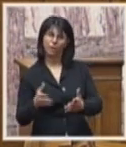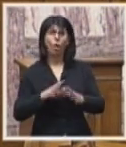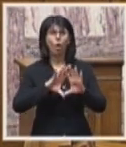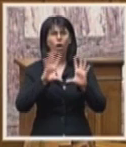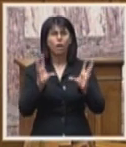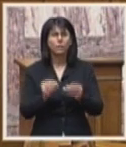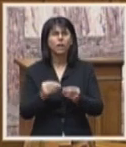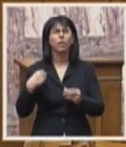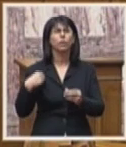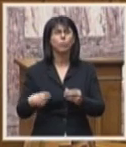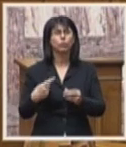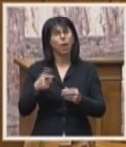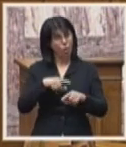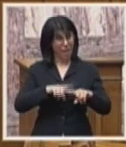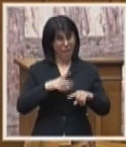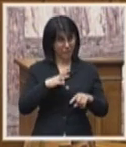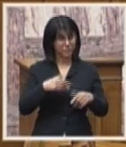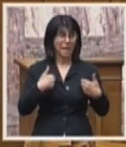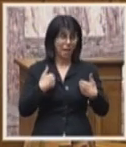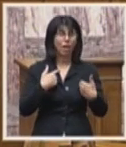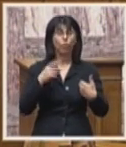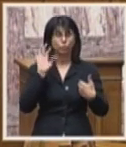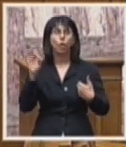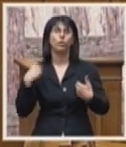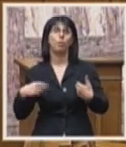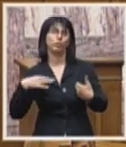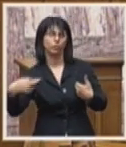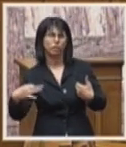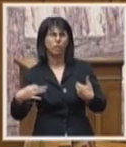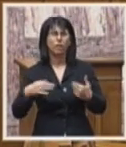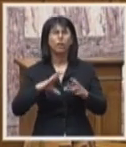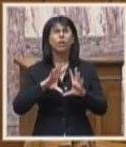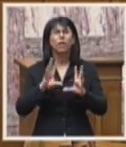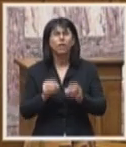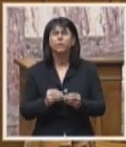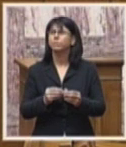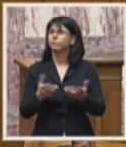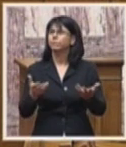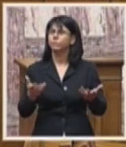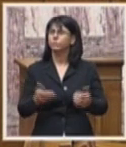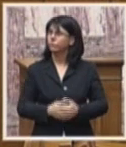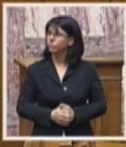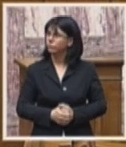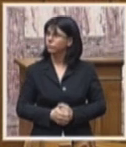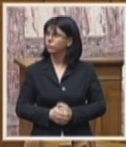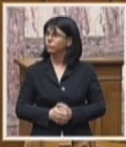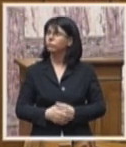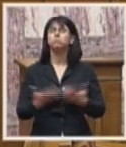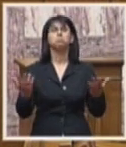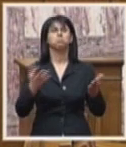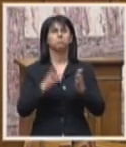δημόσιο έβλεπε μέλλον, από φοροαπαλλαγές και ανισότητα σε ομάδες όπως είχαμε